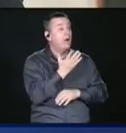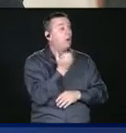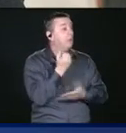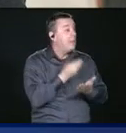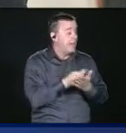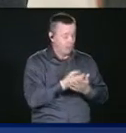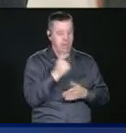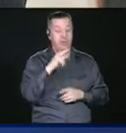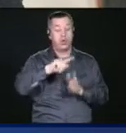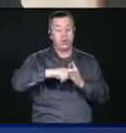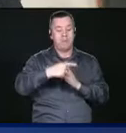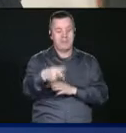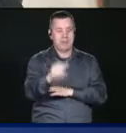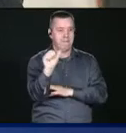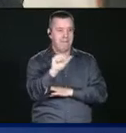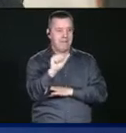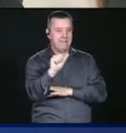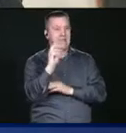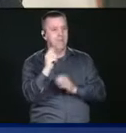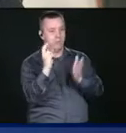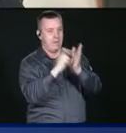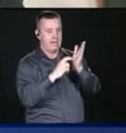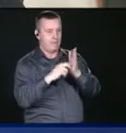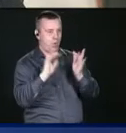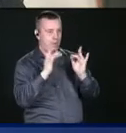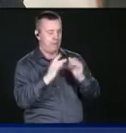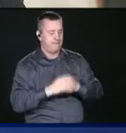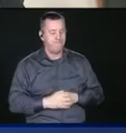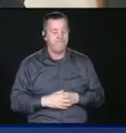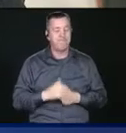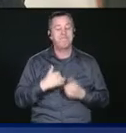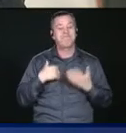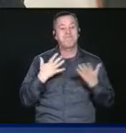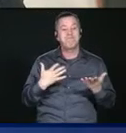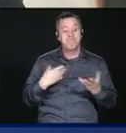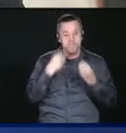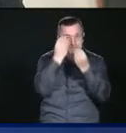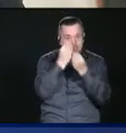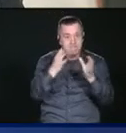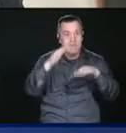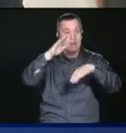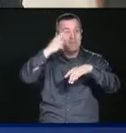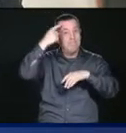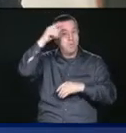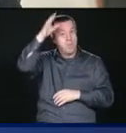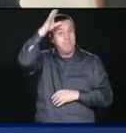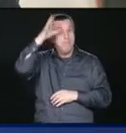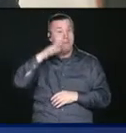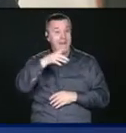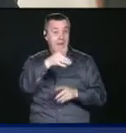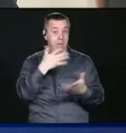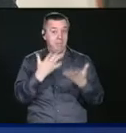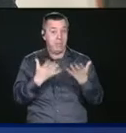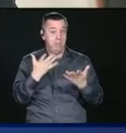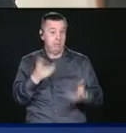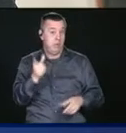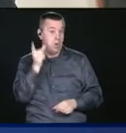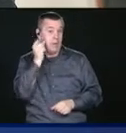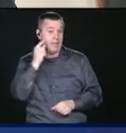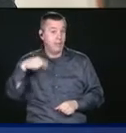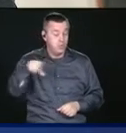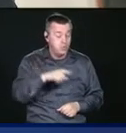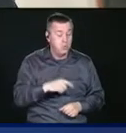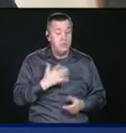Je veux maintenant vous dire de ce que nous faisons pour les parents. Comme vous avez peut-être entendu, nous avons